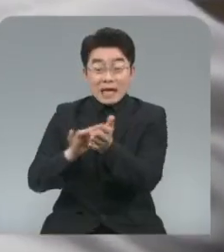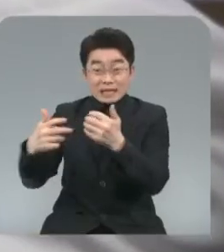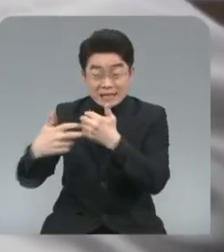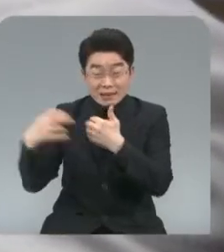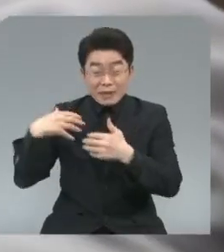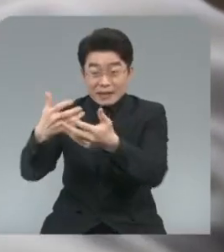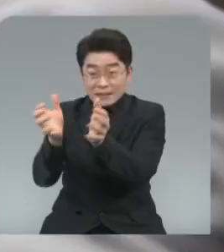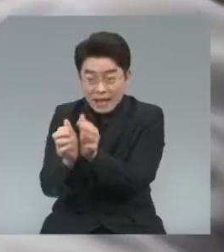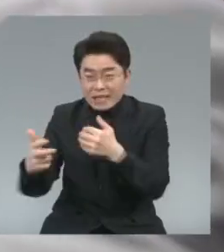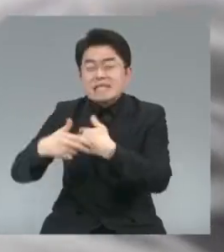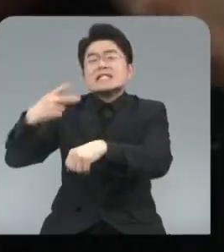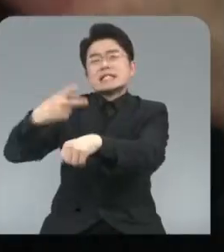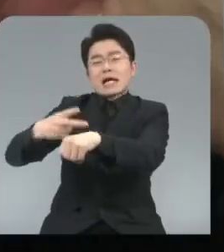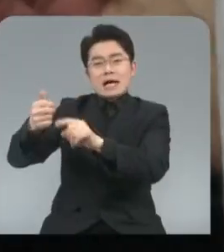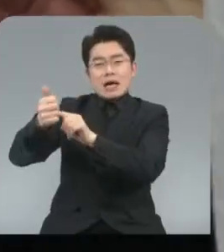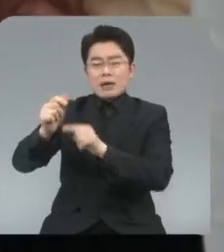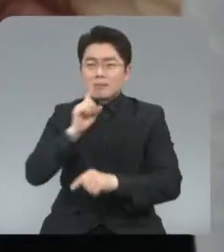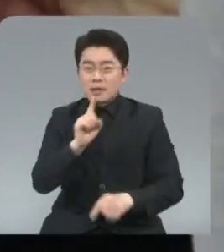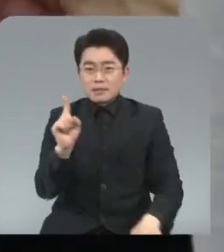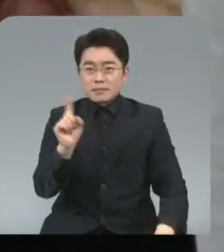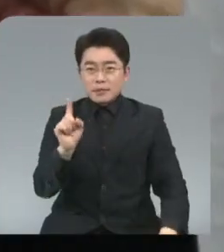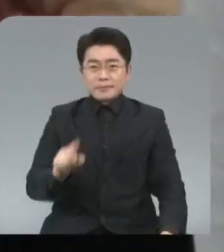시구르드 호르테모 수석 의사는